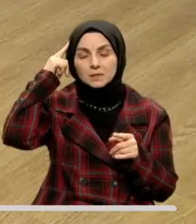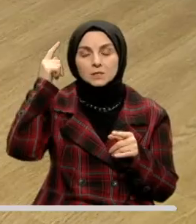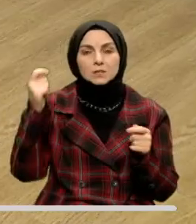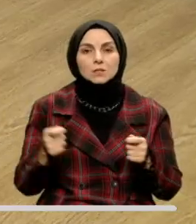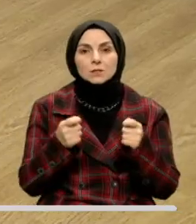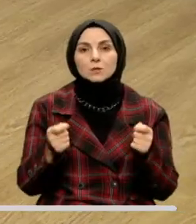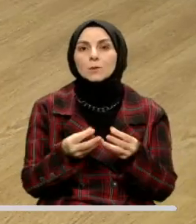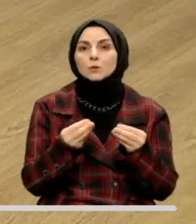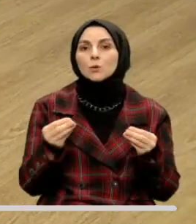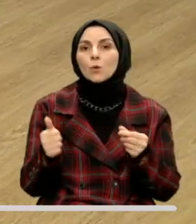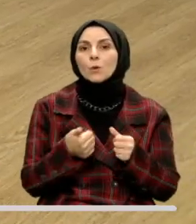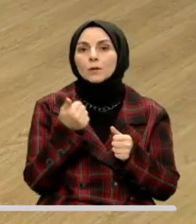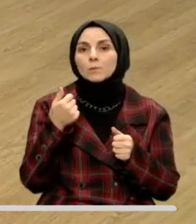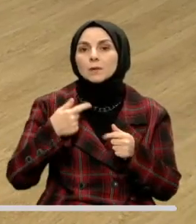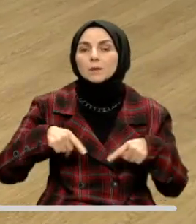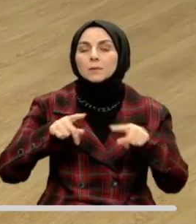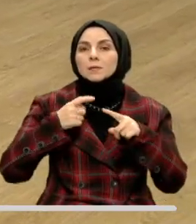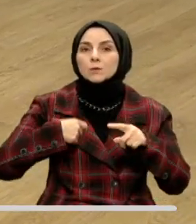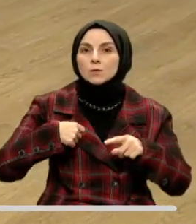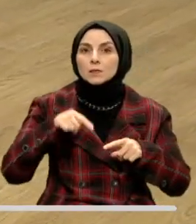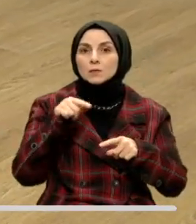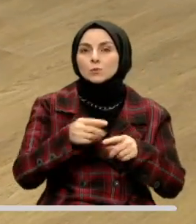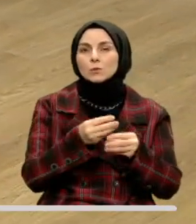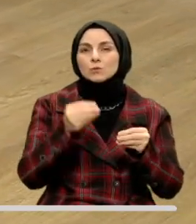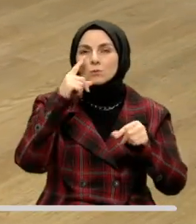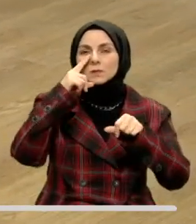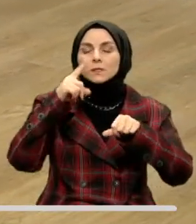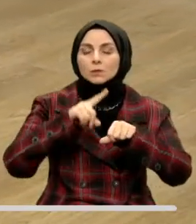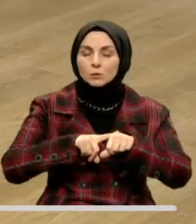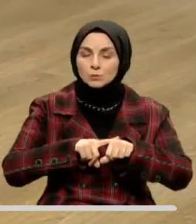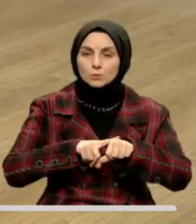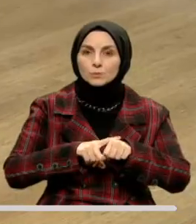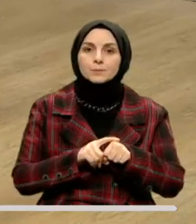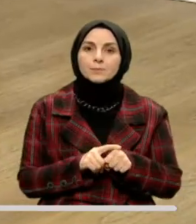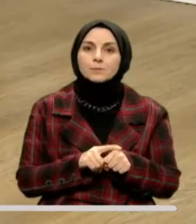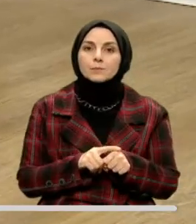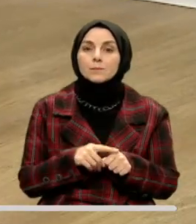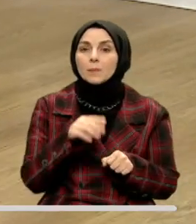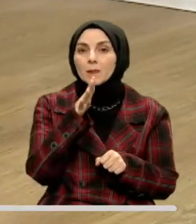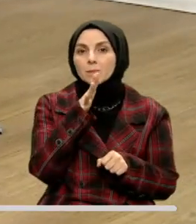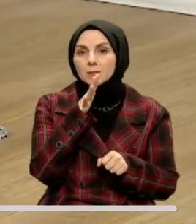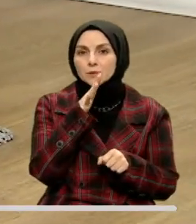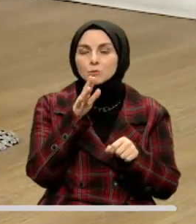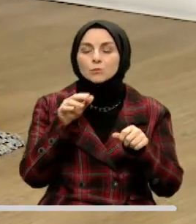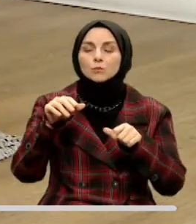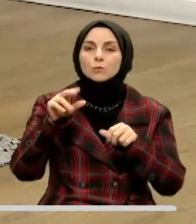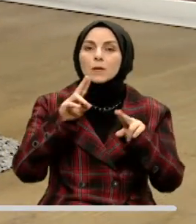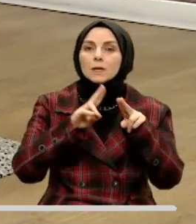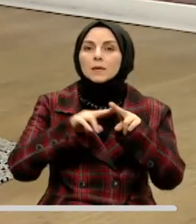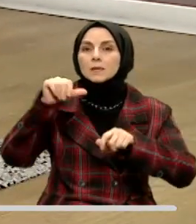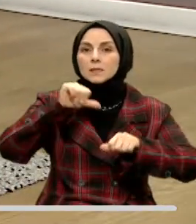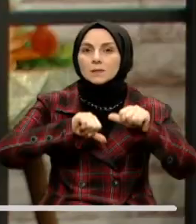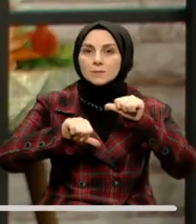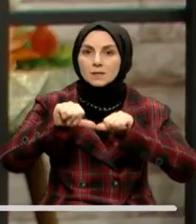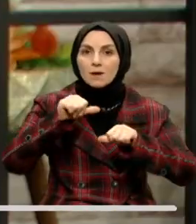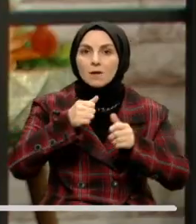önemli. Biz özellikle şuna çok çok inanıyoruz ve önemsiyoruz. Biliyorsunuz Kimya Nobel Ödülü Profesör